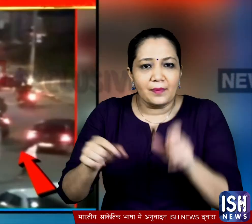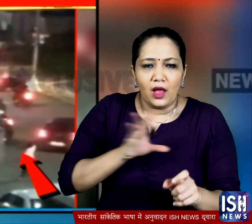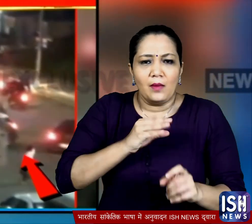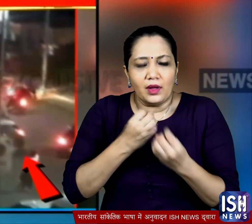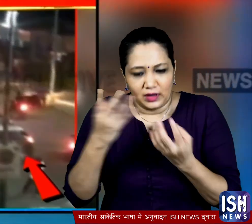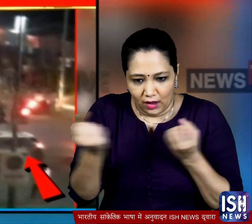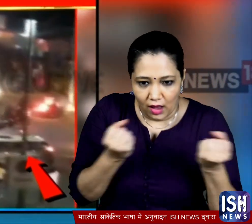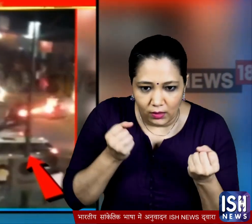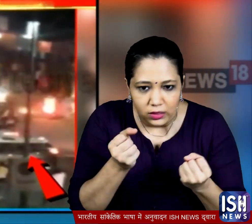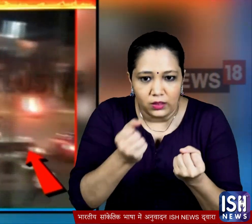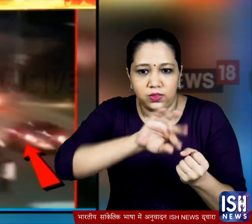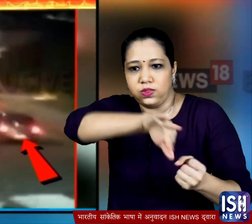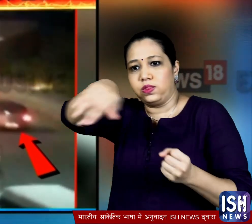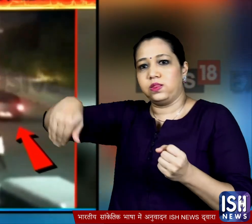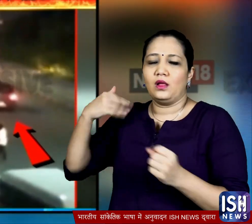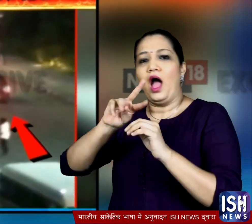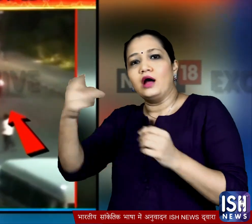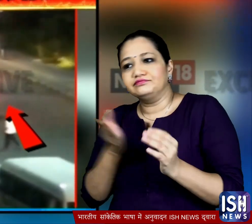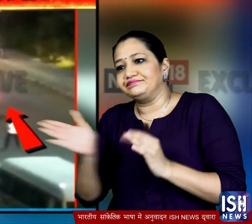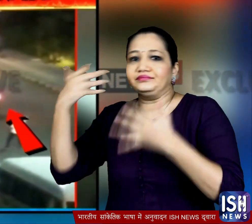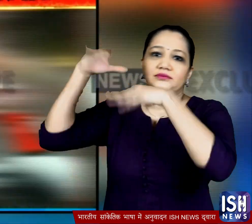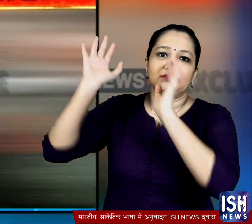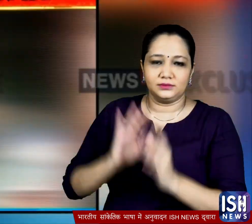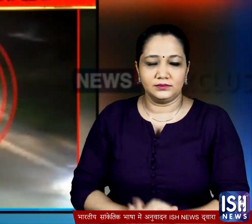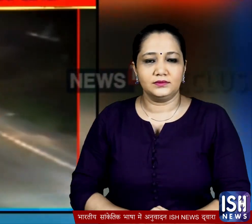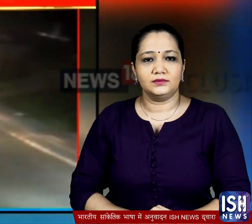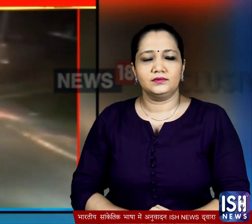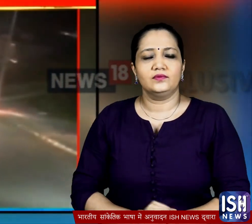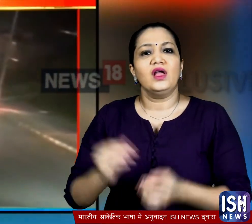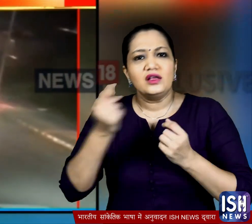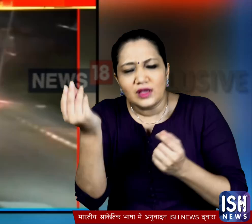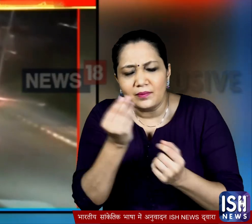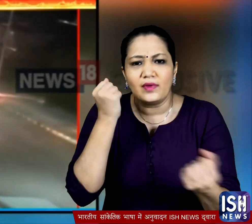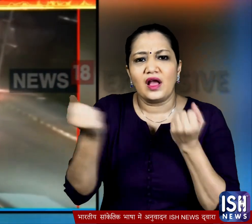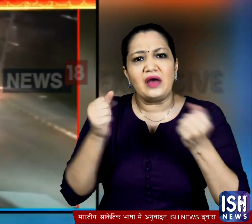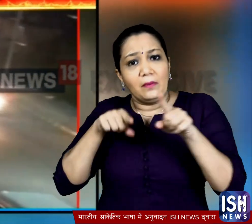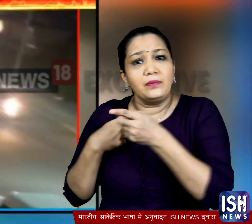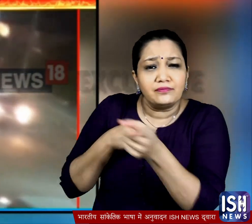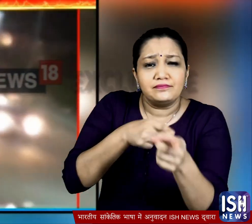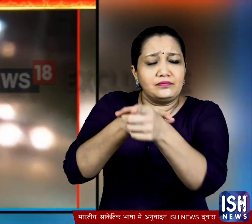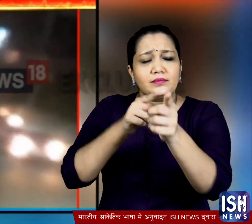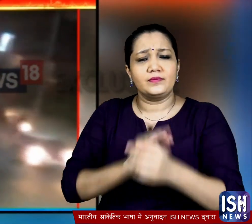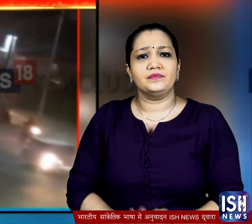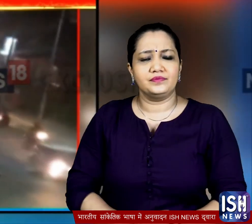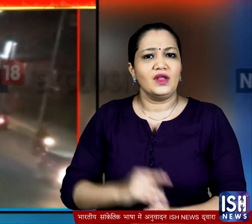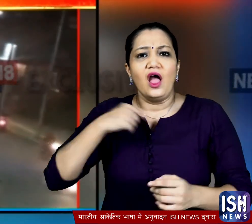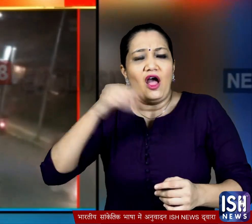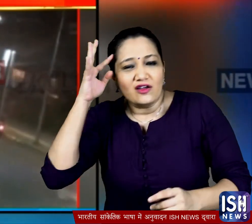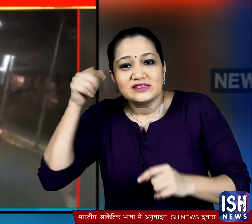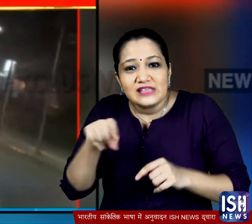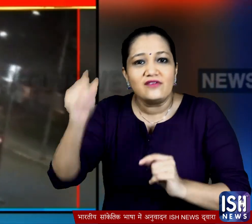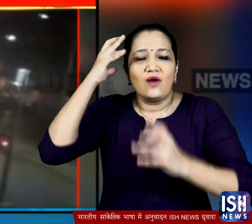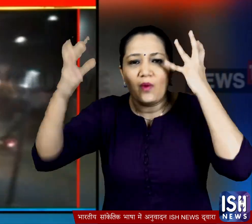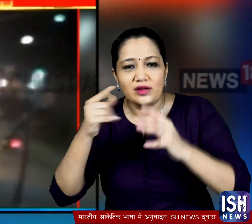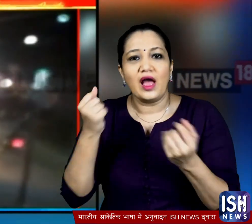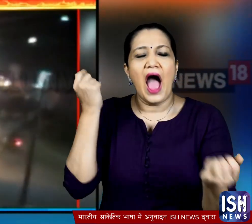डर के मारे कई लोगों को अपनी गाड़ियां मोड़कर दूसरे रास्ते से जाना पड़ा। इस दौरान उन दोनों ने कुछ गाड़ियों का पीछा भी किया। उन्हें इस बात का भी डर नहीं